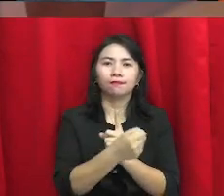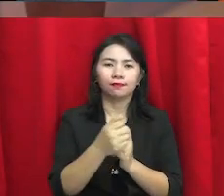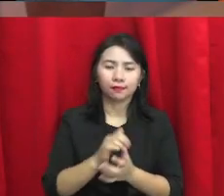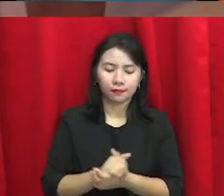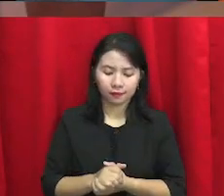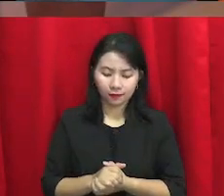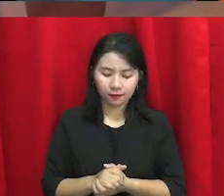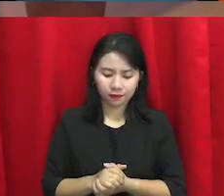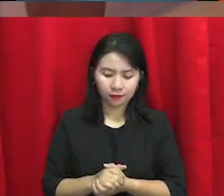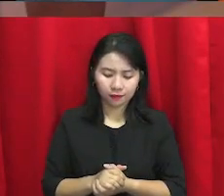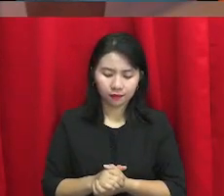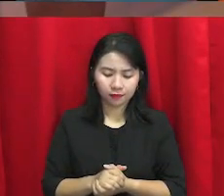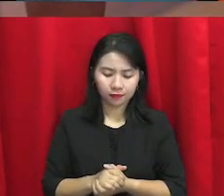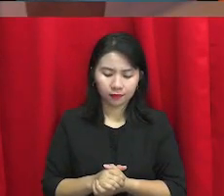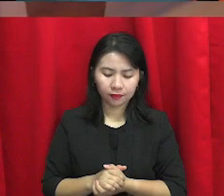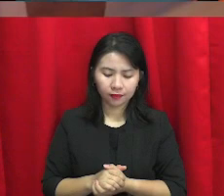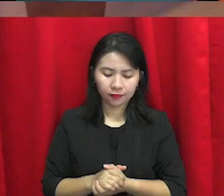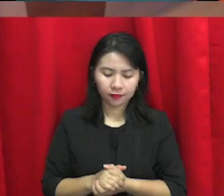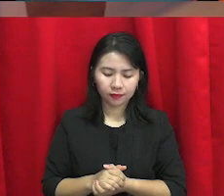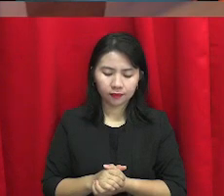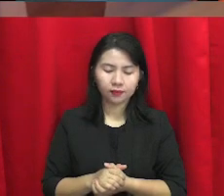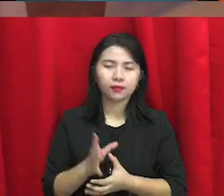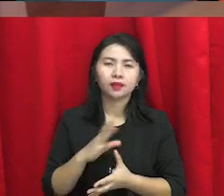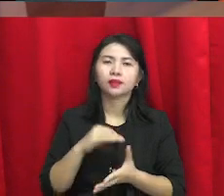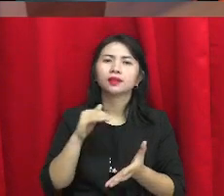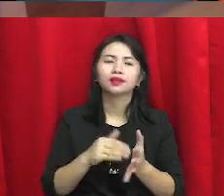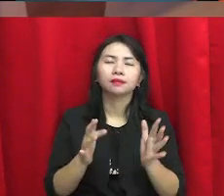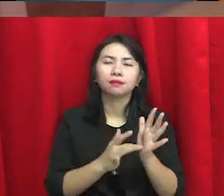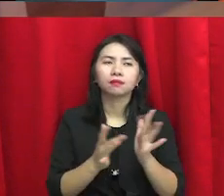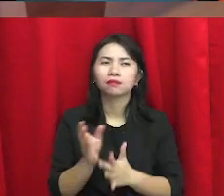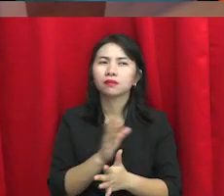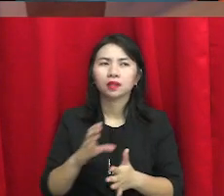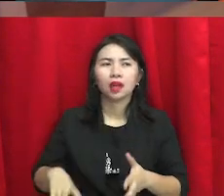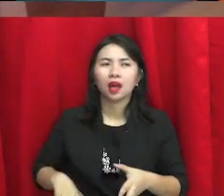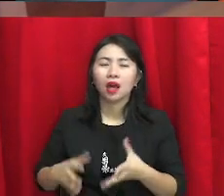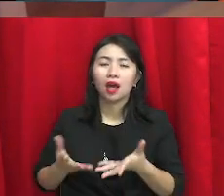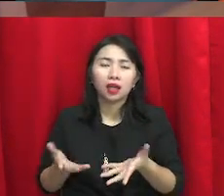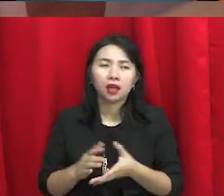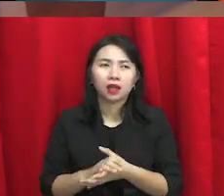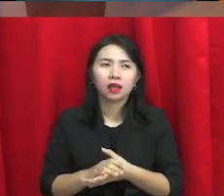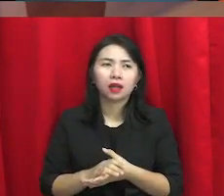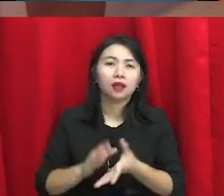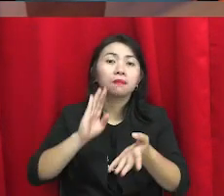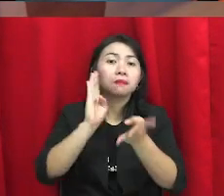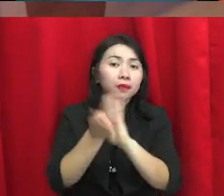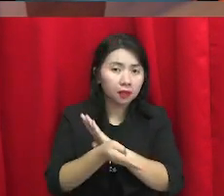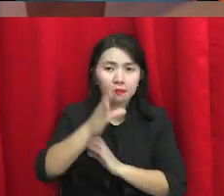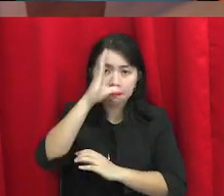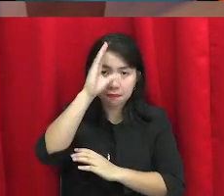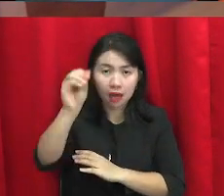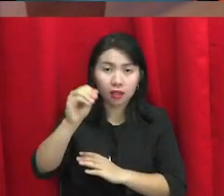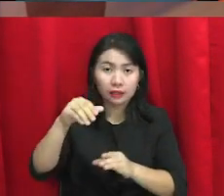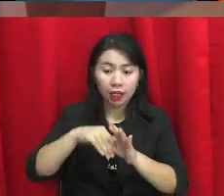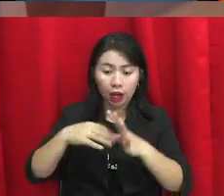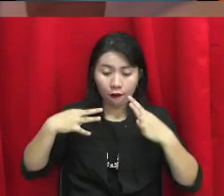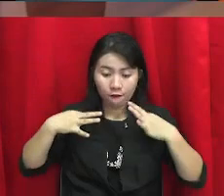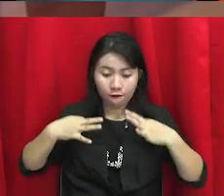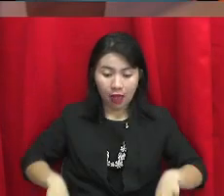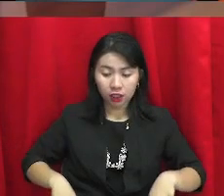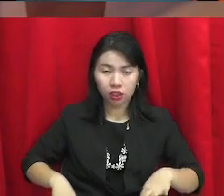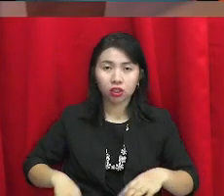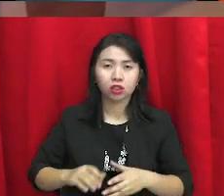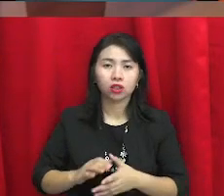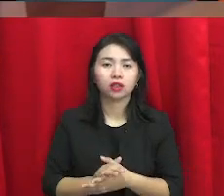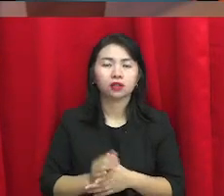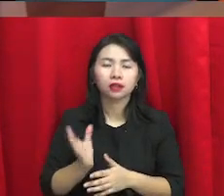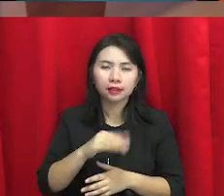kapatid. Sabi ko nga sa inyo, eh, ang Panginoong Hesukristo dito ay nagkatawang tao. You see that?